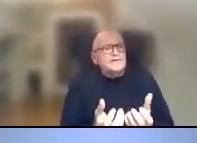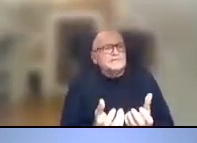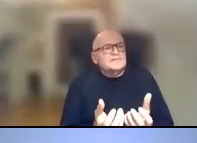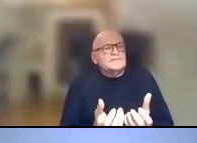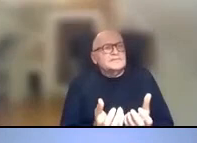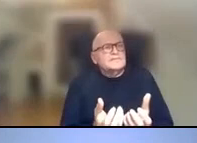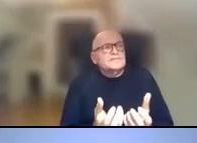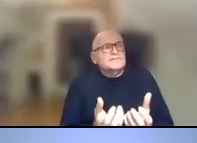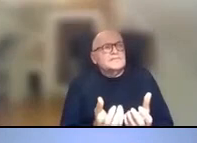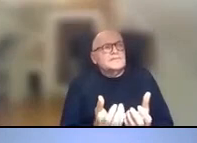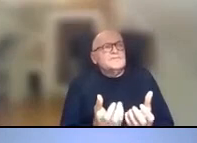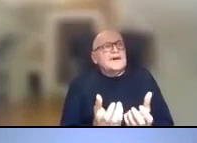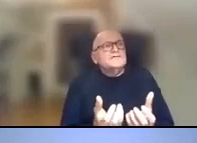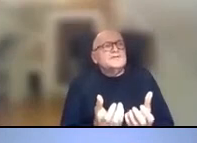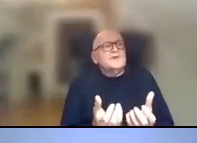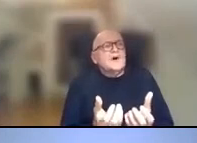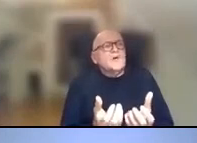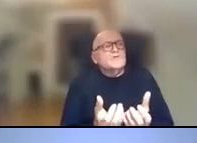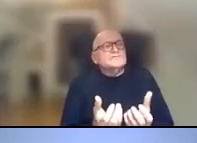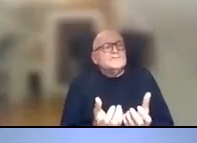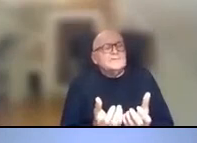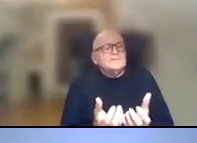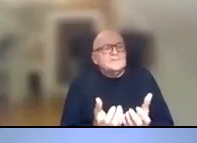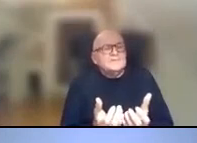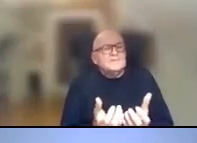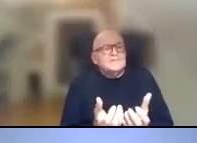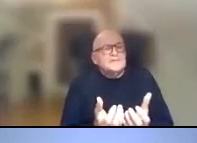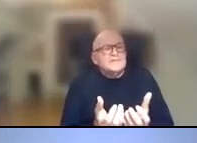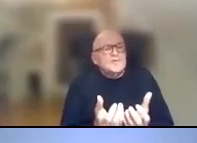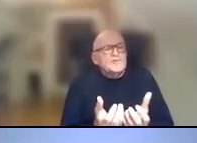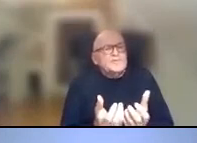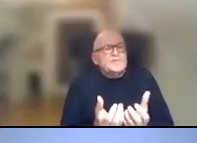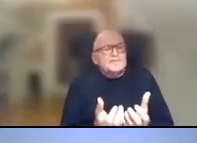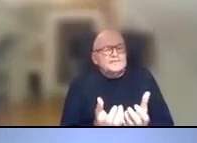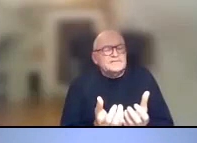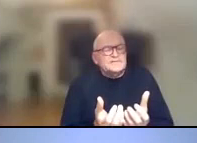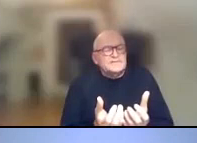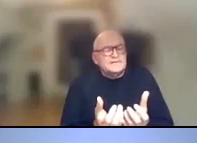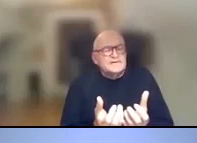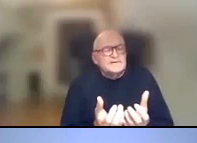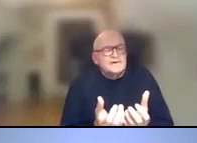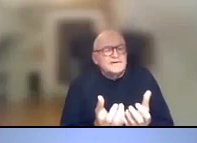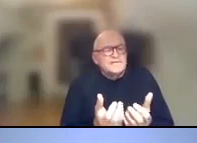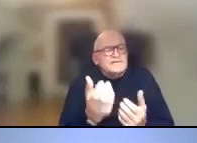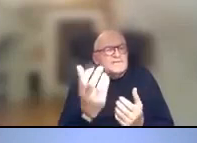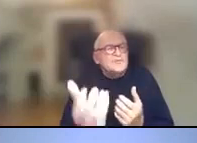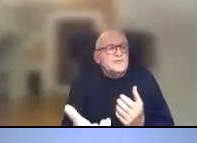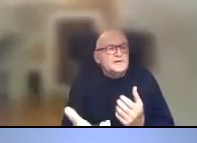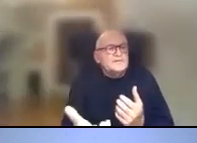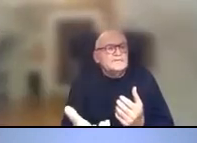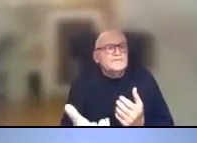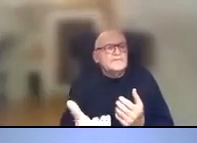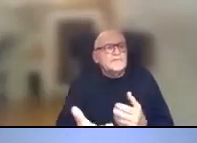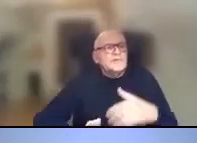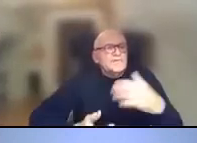die Welt mit anderen Augen sieht und bewertet, wenn es ihm gut